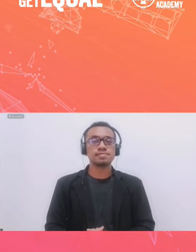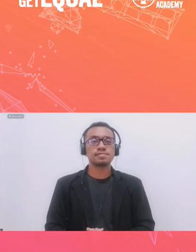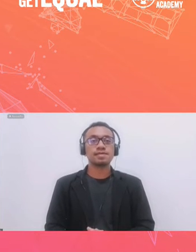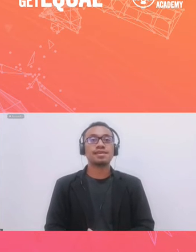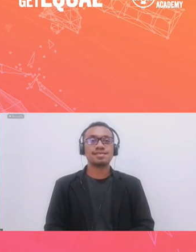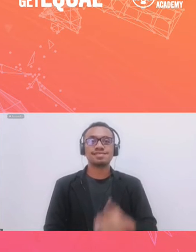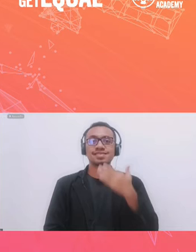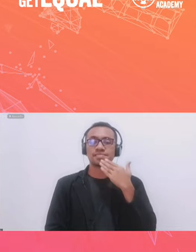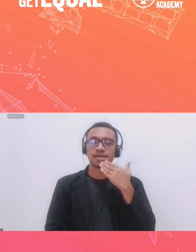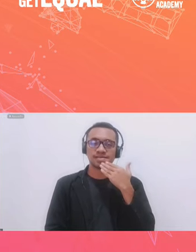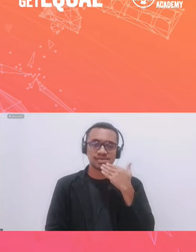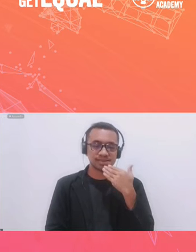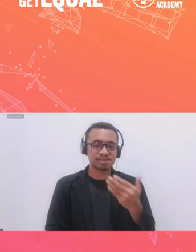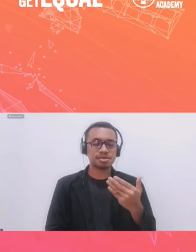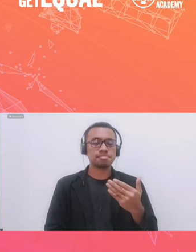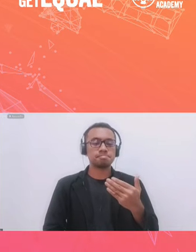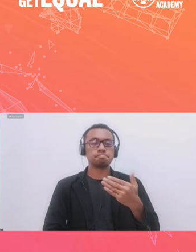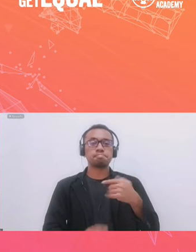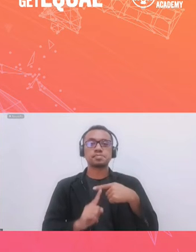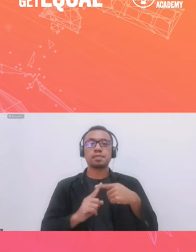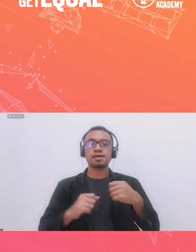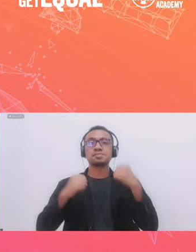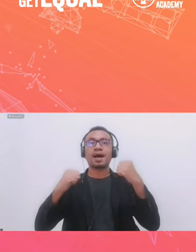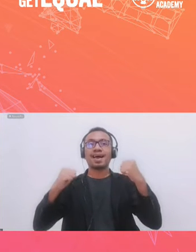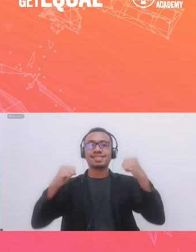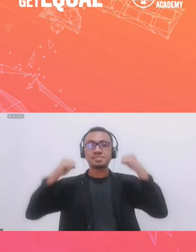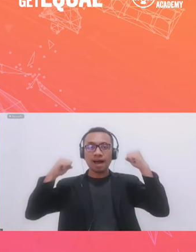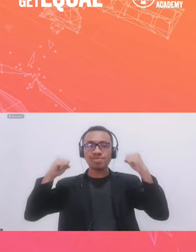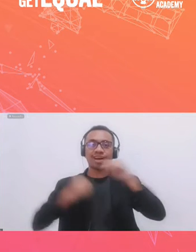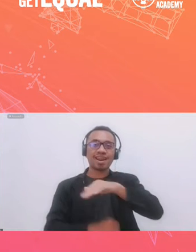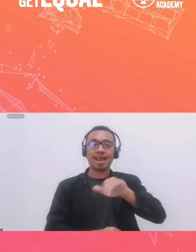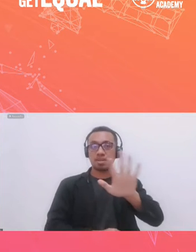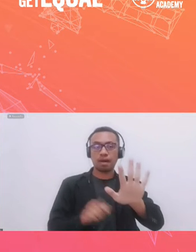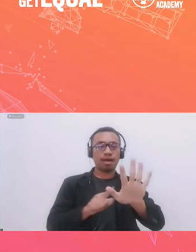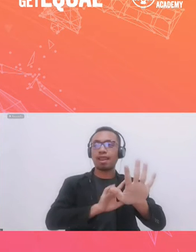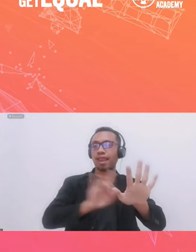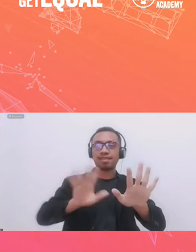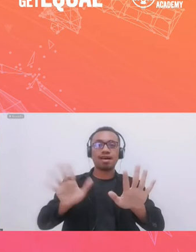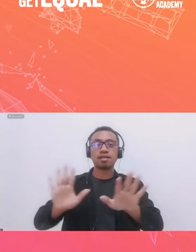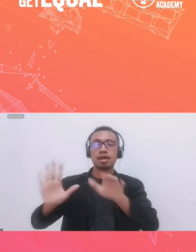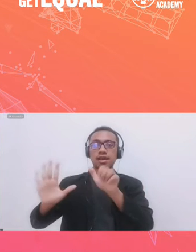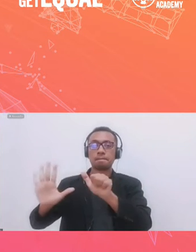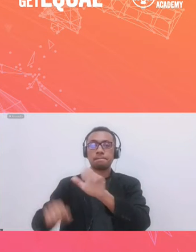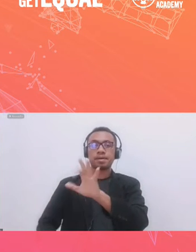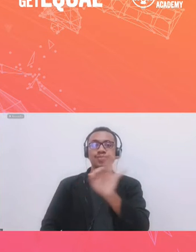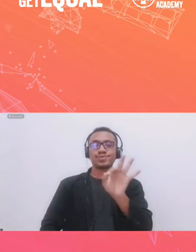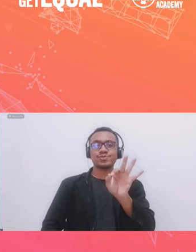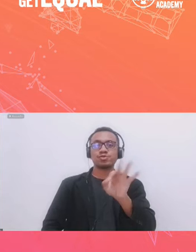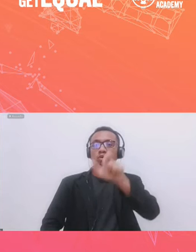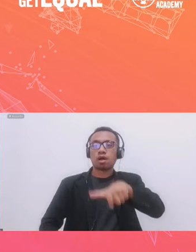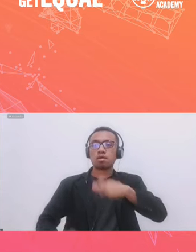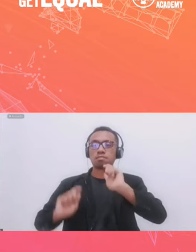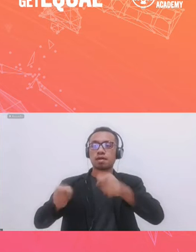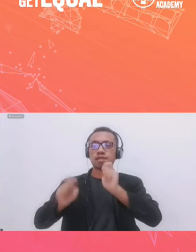kasih dan juga semangat untuk anak-anak kita yang selain 5 ini ada 600 ya, dari 600 yang mendaftar